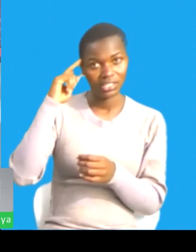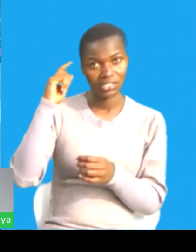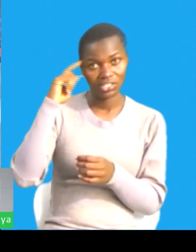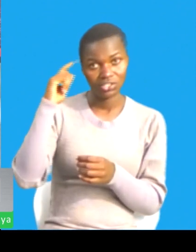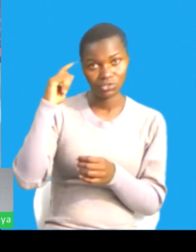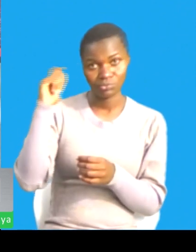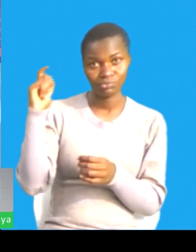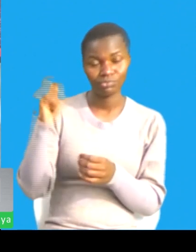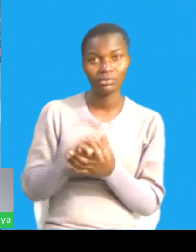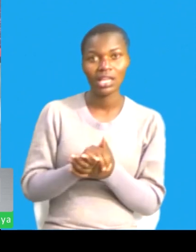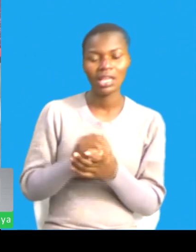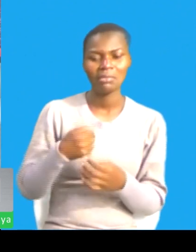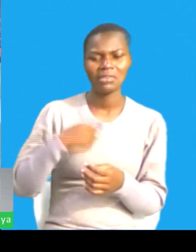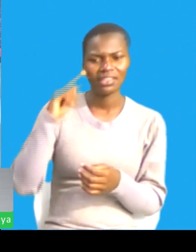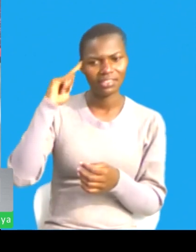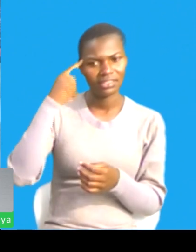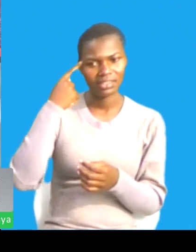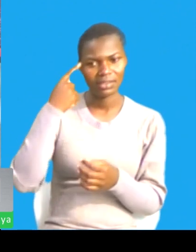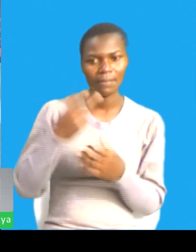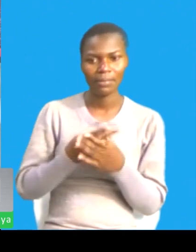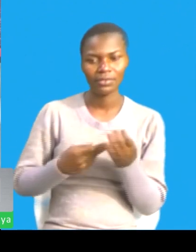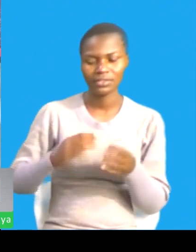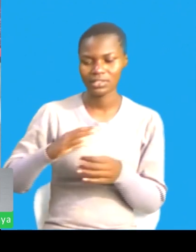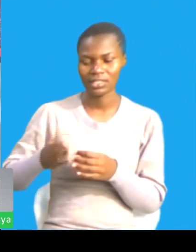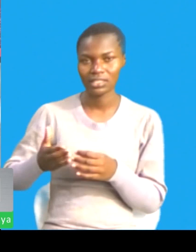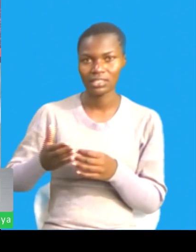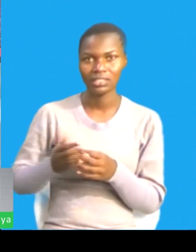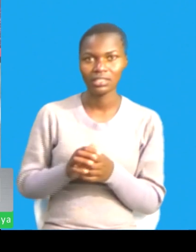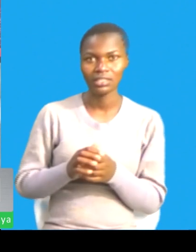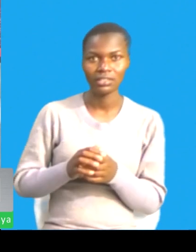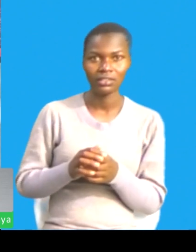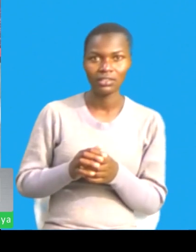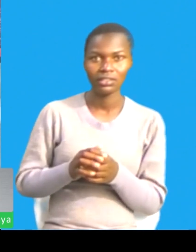I think both sides of the coin wamekosea hii nchi sana.